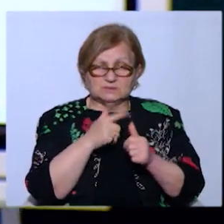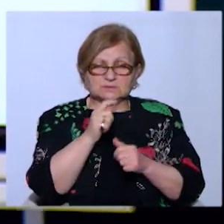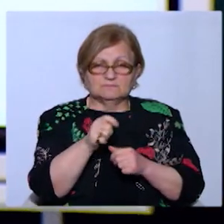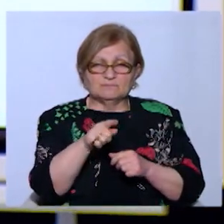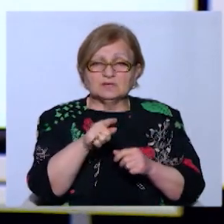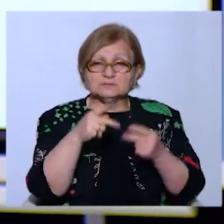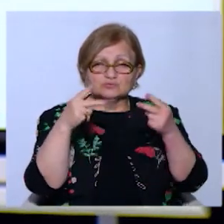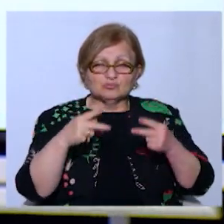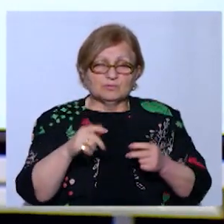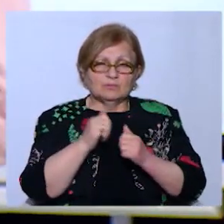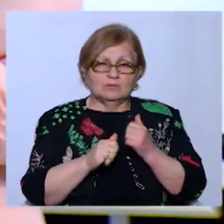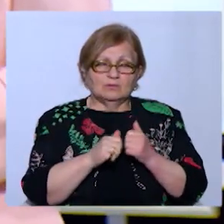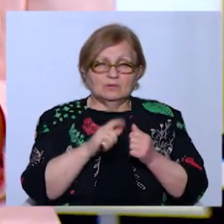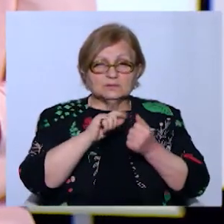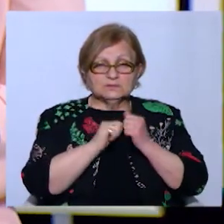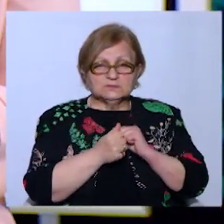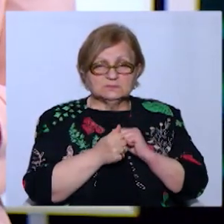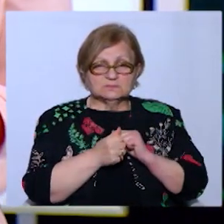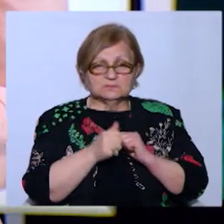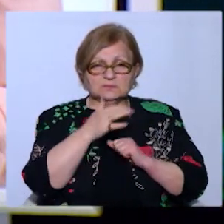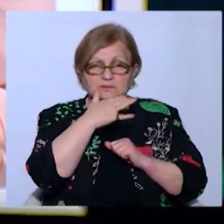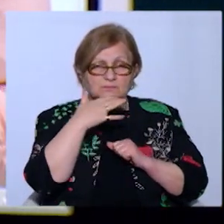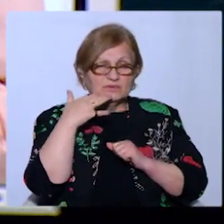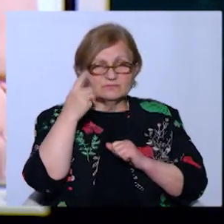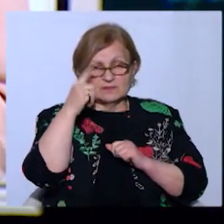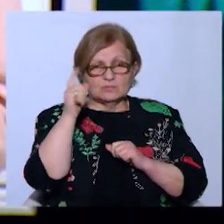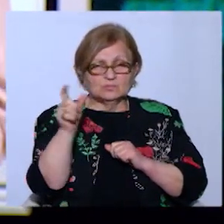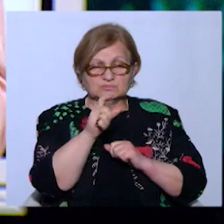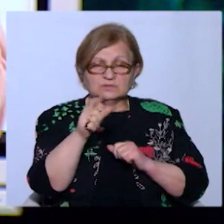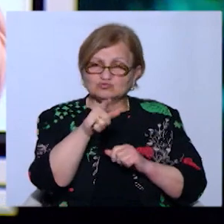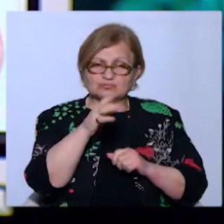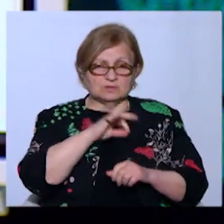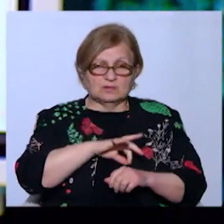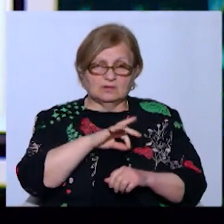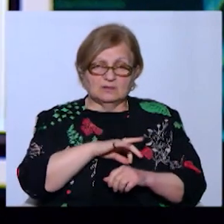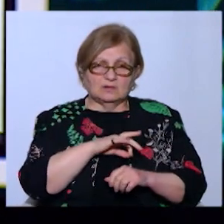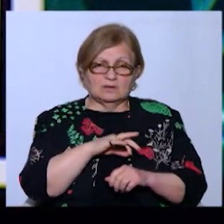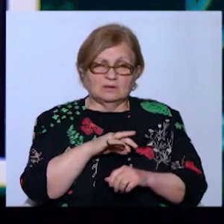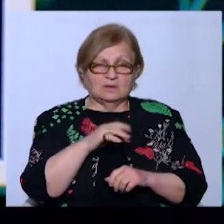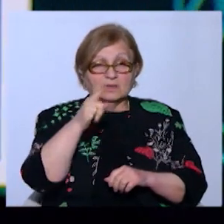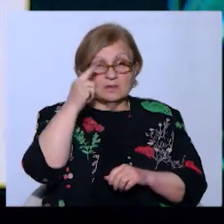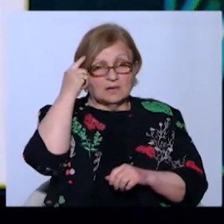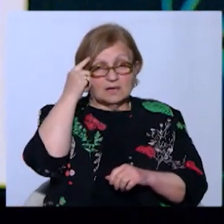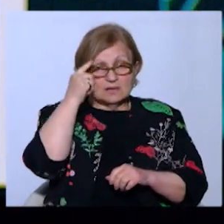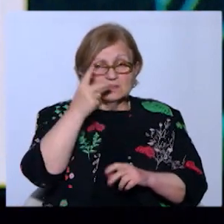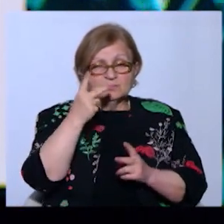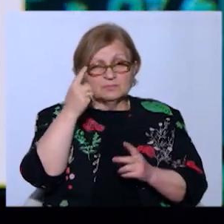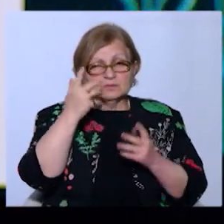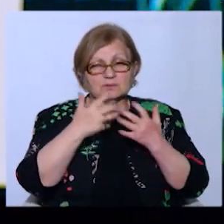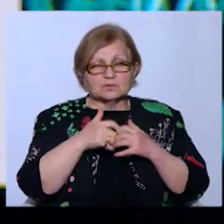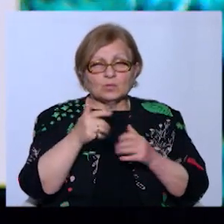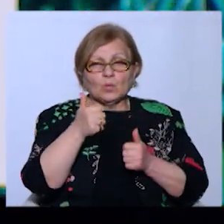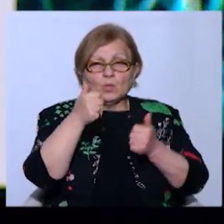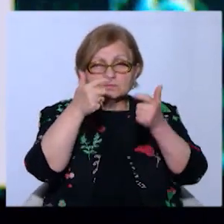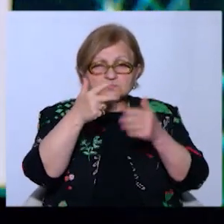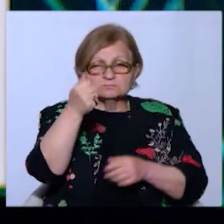ფარდობები არის აი ესეთი. დაიმახსოვრეთ, ძალიან ბევრი ამოცანის ამოხსნაში დაგეხმარებათ, მაგრამ აზრობრივად დაიმახსოვრეთ, ანუ პროცესი როგორ